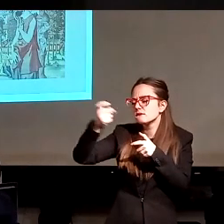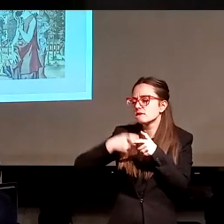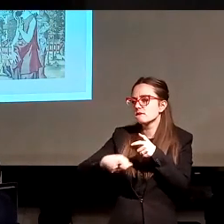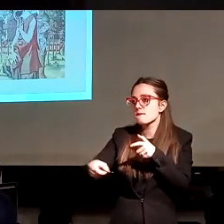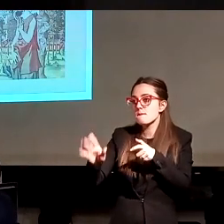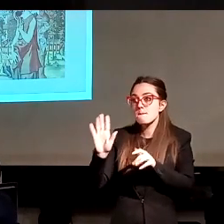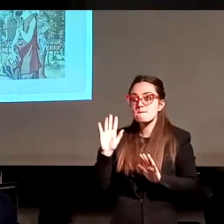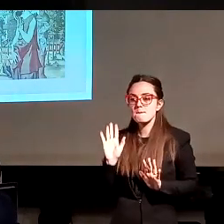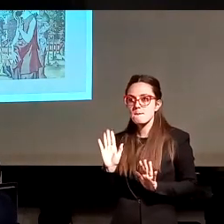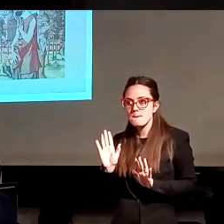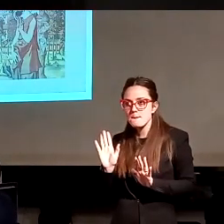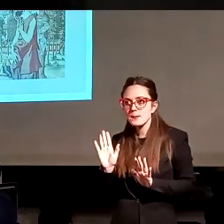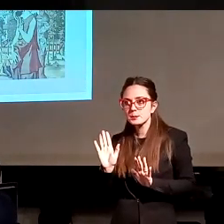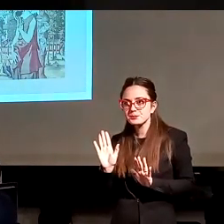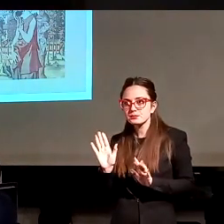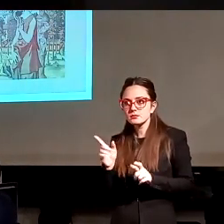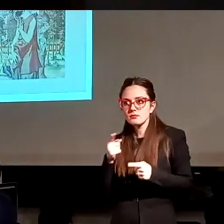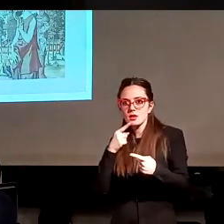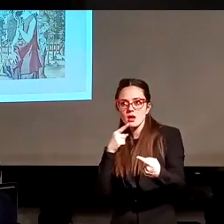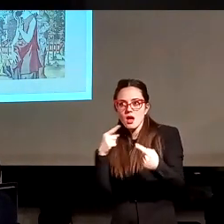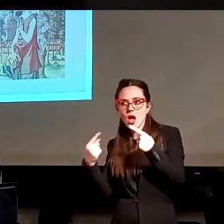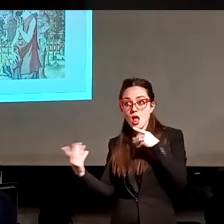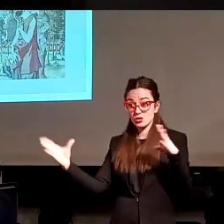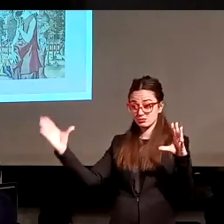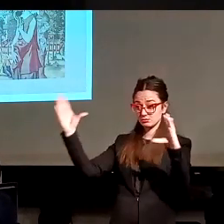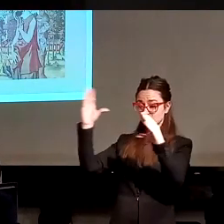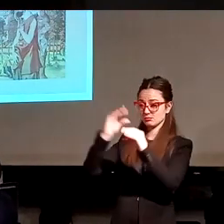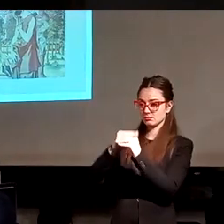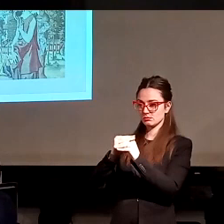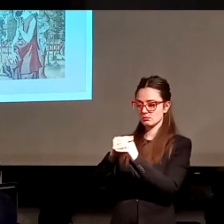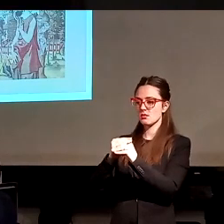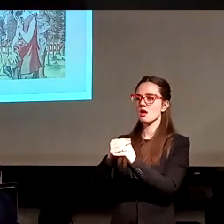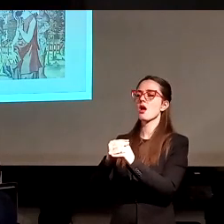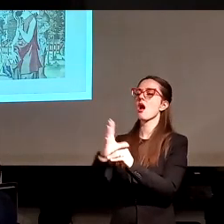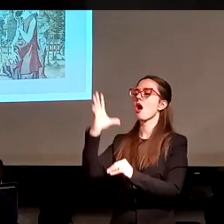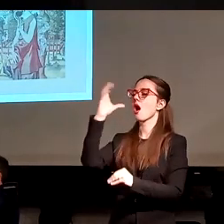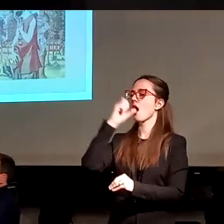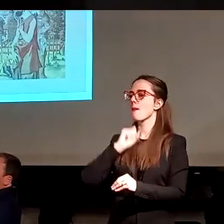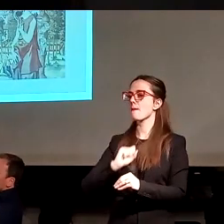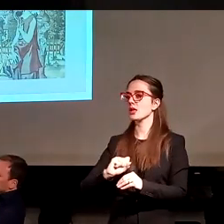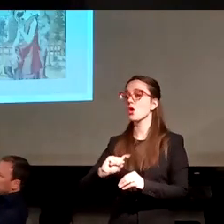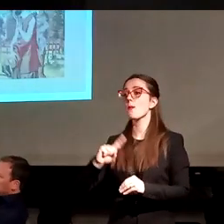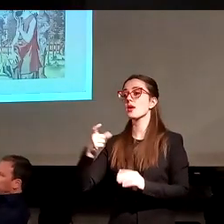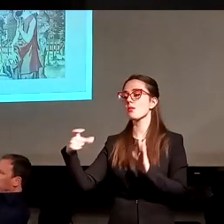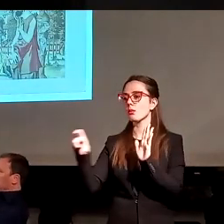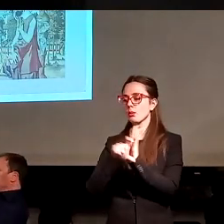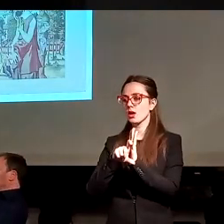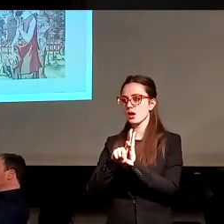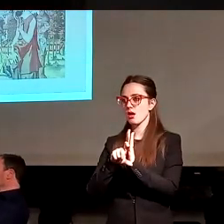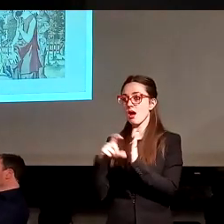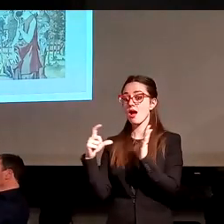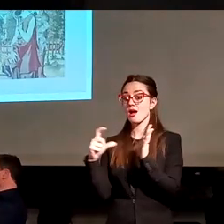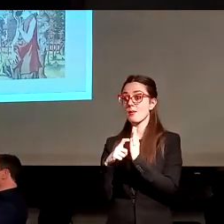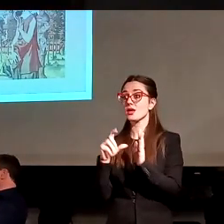poi nell'enorme dialogo di quella notte seppi che costituivano il primo paragrafo del